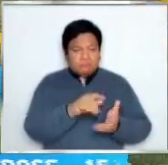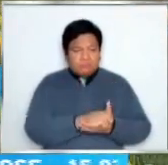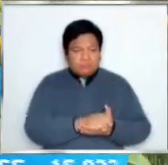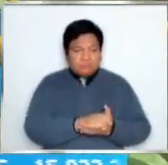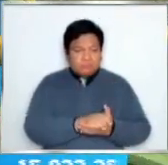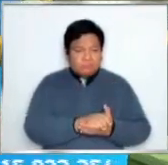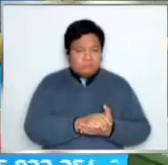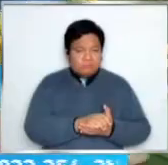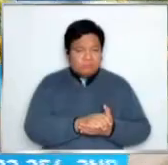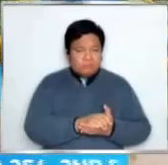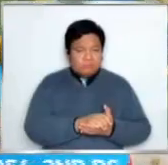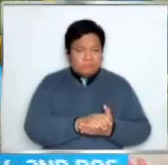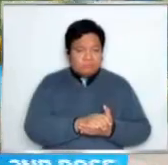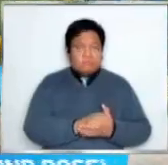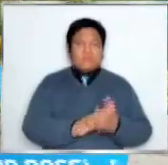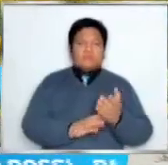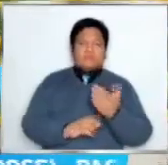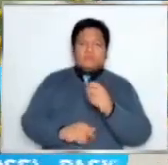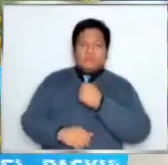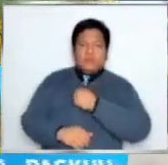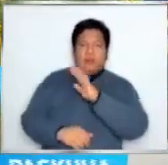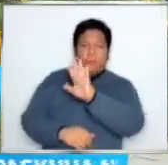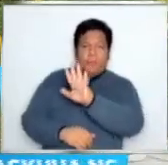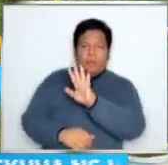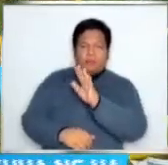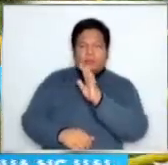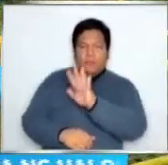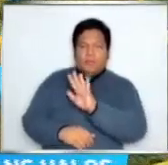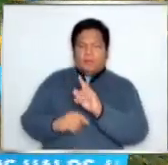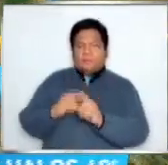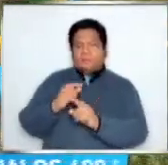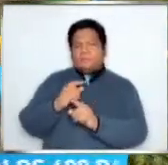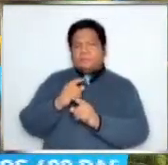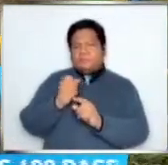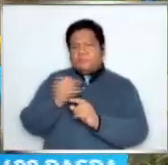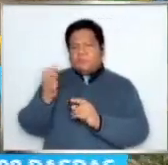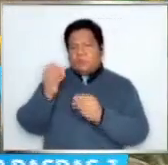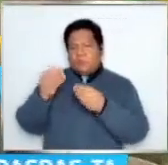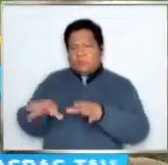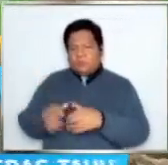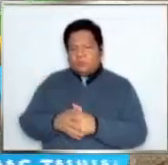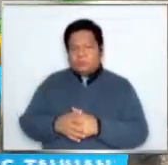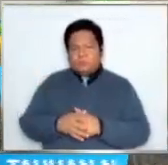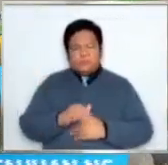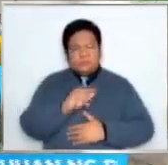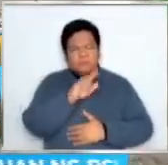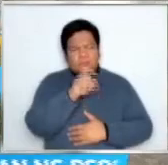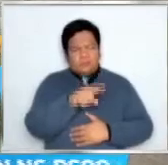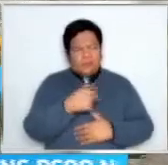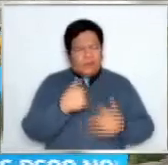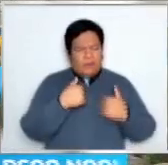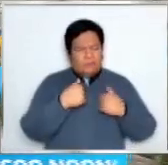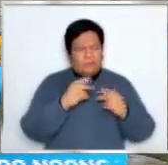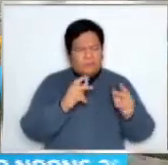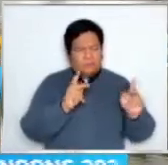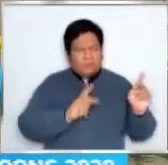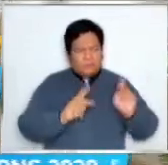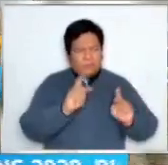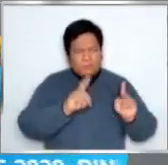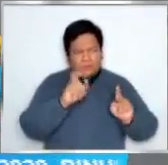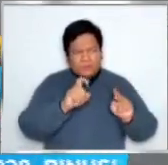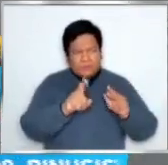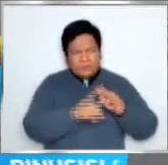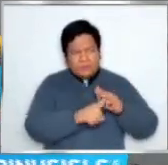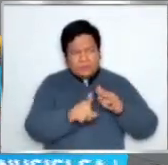Lima. Okay. Yes, sir. At may mga residente bang nangangailangan o lumikas at kailangan pang or bumalik na sa kanilang